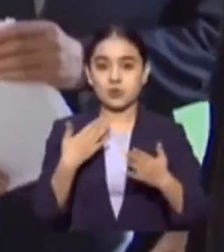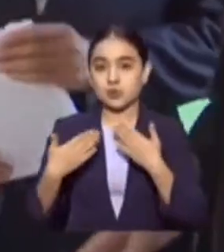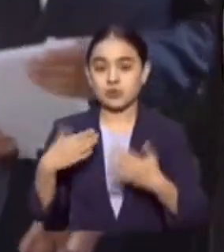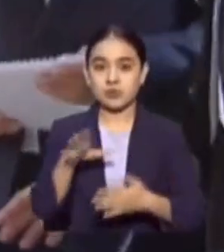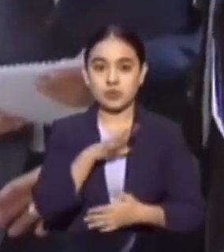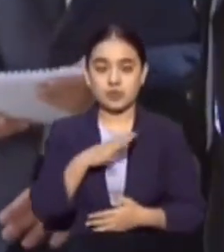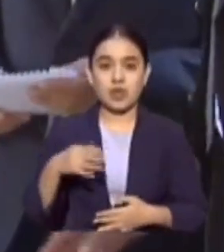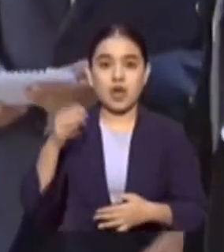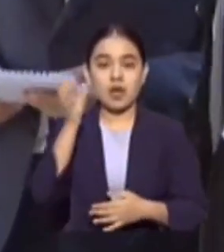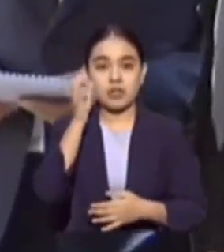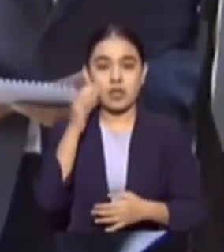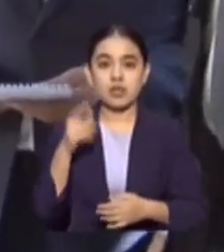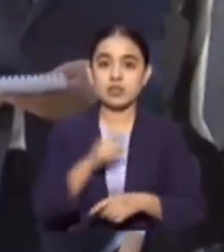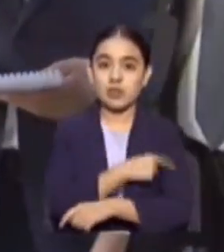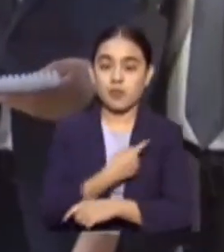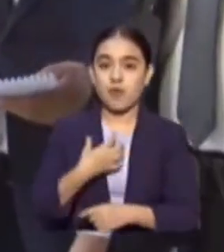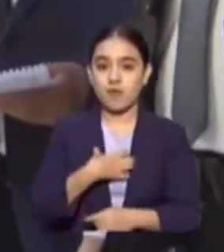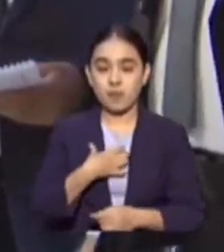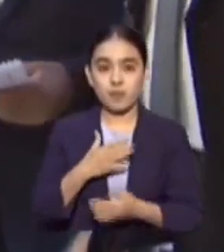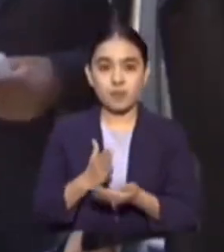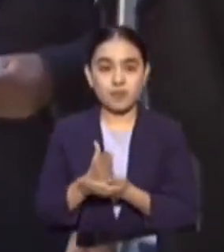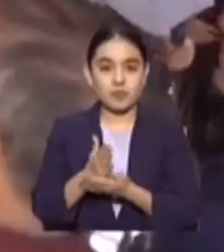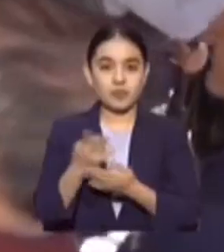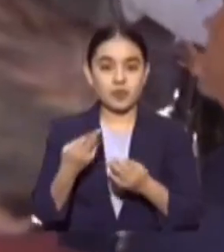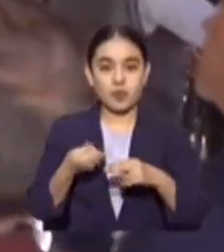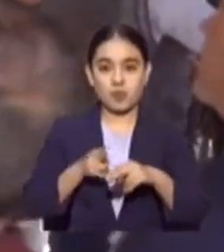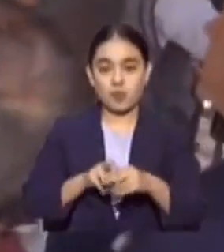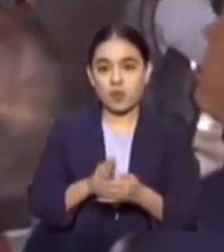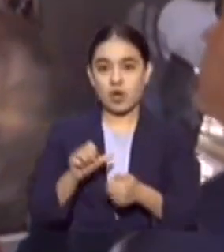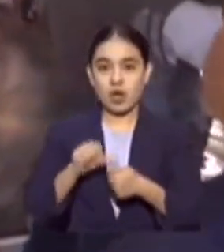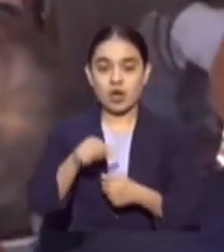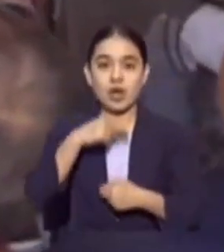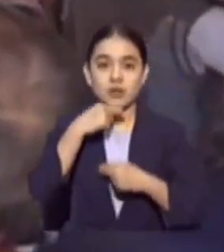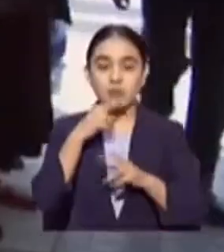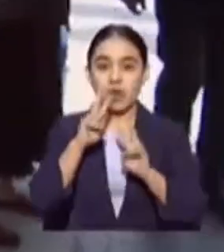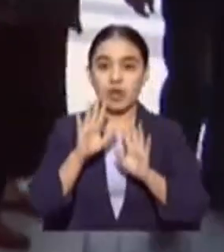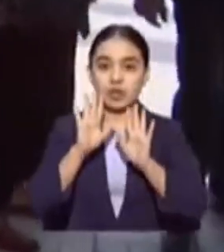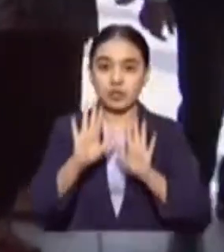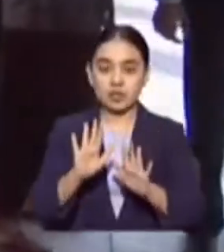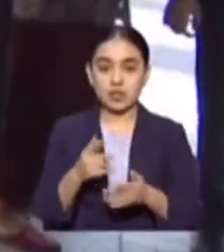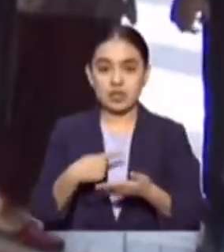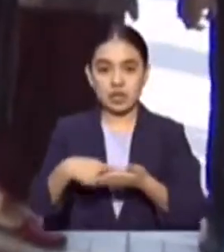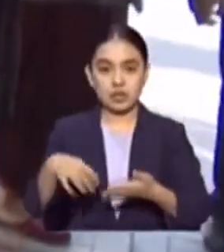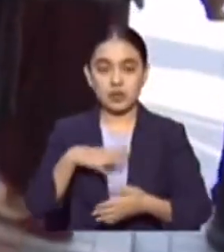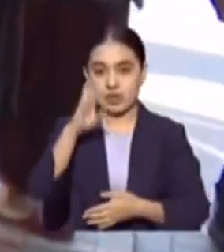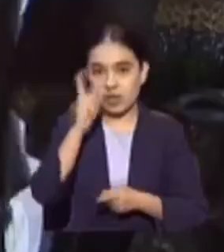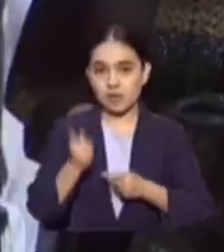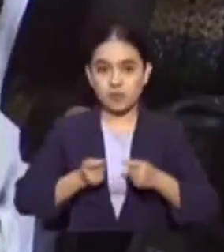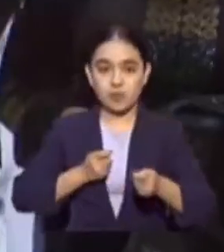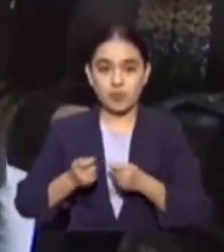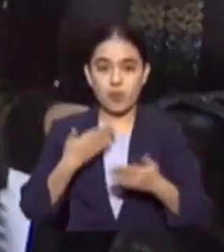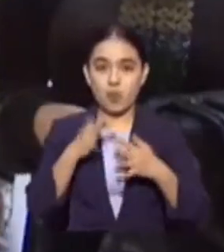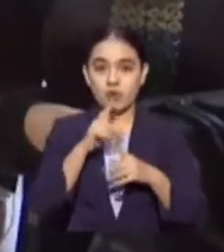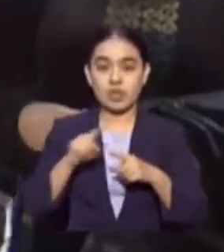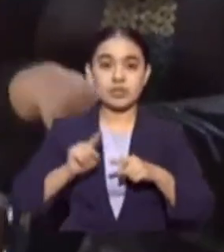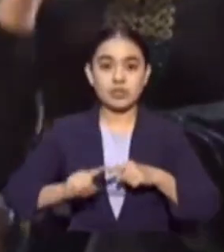suhbatlashdi. Ta'lim va tibbiyot mamlakatning eng dolzarb tarmoqlari ekanligini, bu sohalarga alohida e'tibor qaratilayotganligi ta'kidlandi. Davlatimiz rahbari muloqot